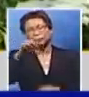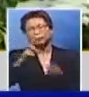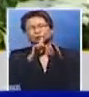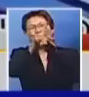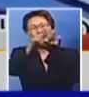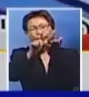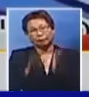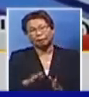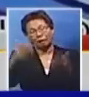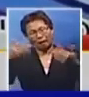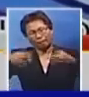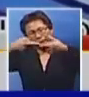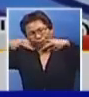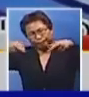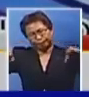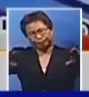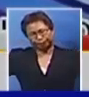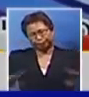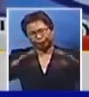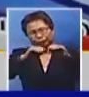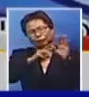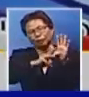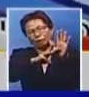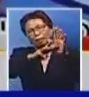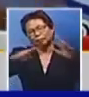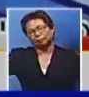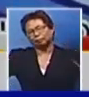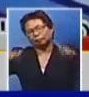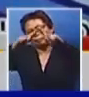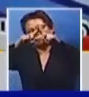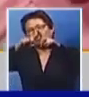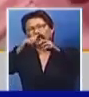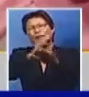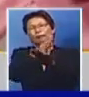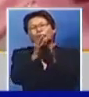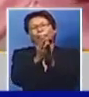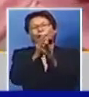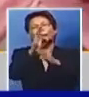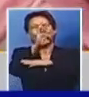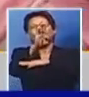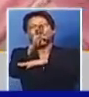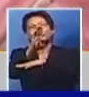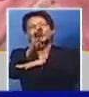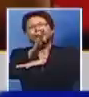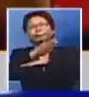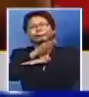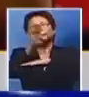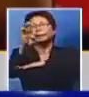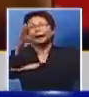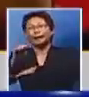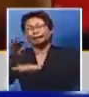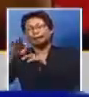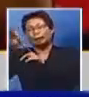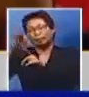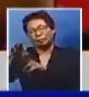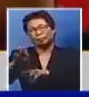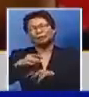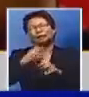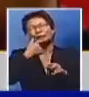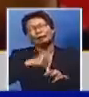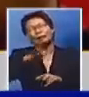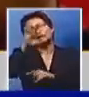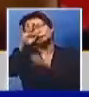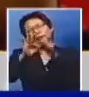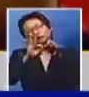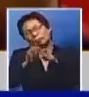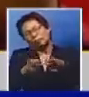ditemui media selepas merasmikan persidangan perwakilan UMNO bahagian Bukit Mertacam, Pulau Pinang. Jelas beliau, selama 9